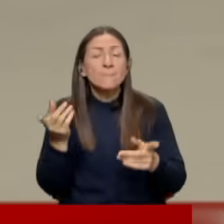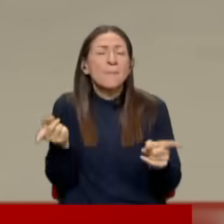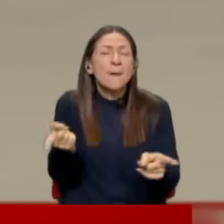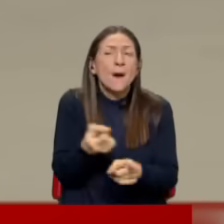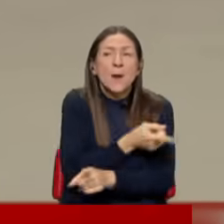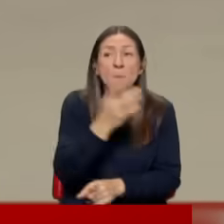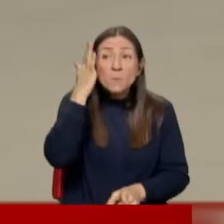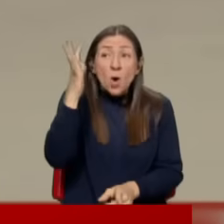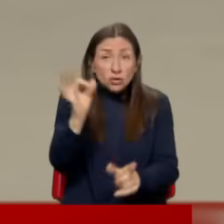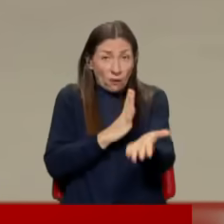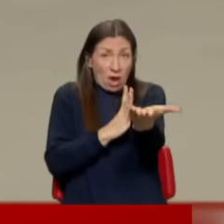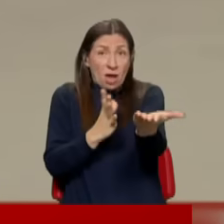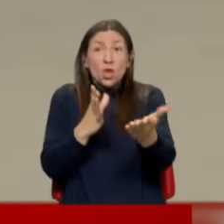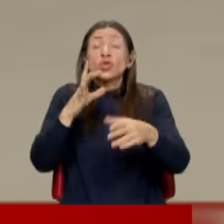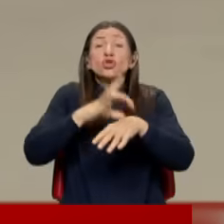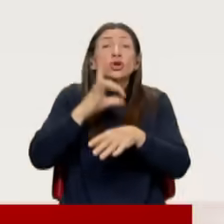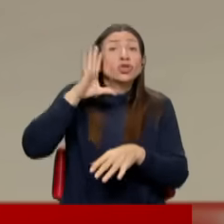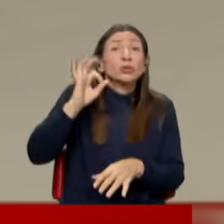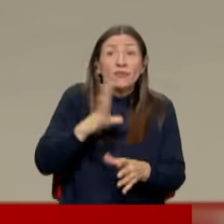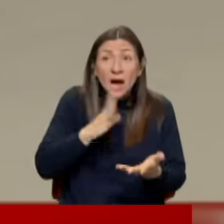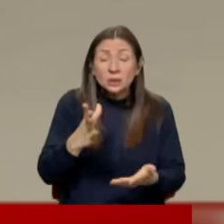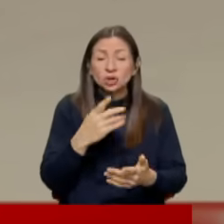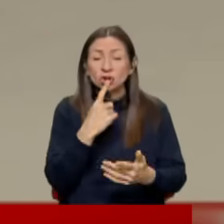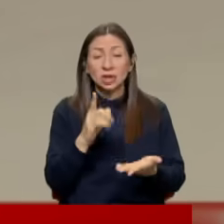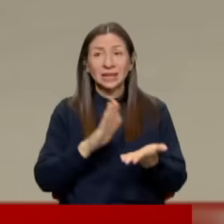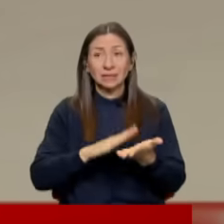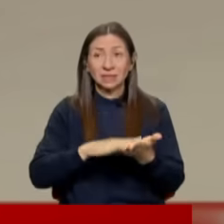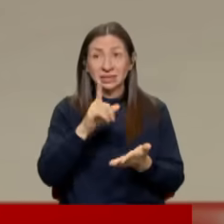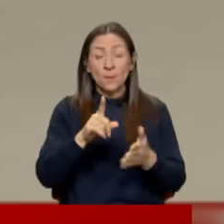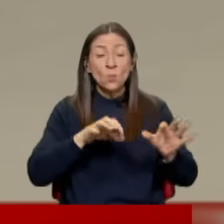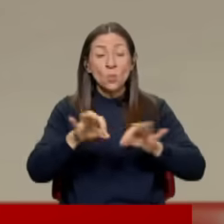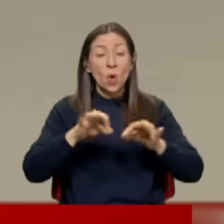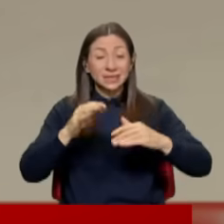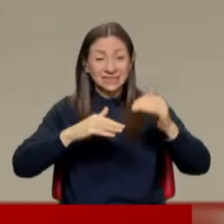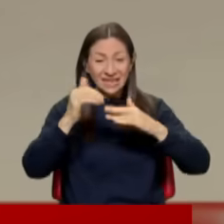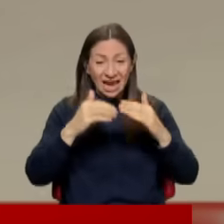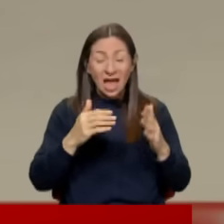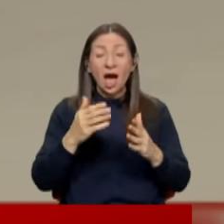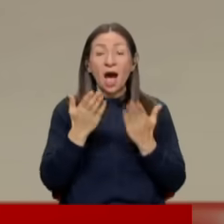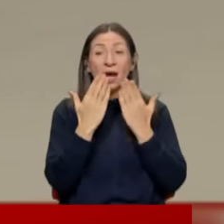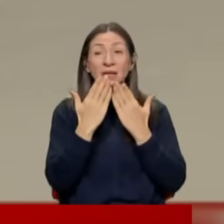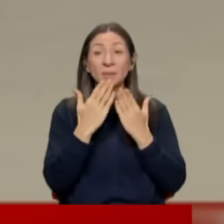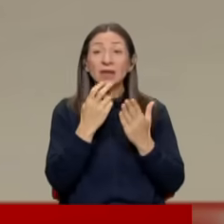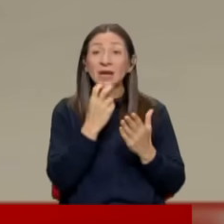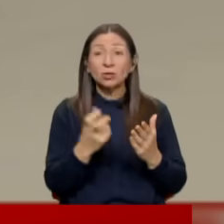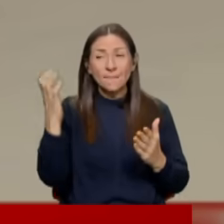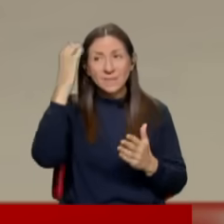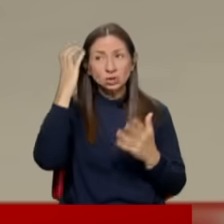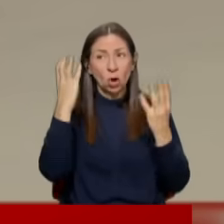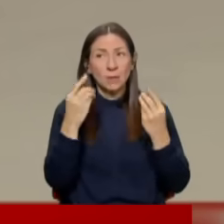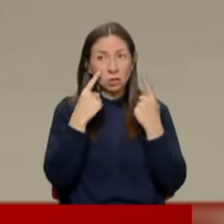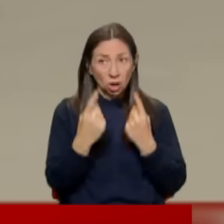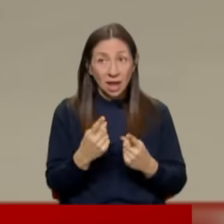var, profesörleriniz var, doçentleriniz var. Söz konusu tazminatın mühendisler ile akademik kadro başta olmak